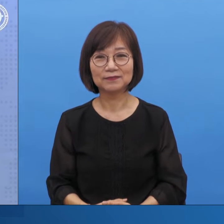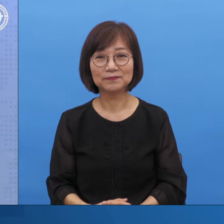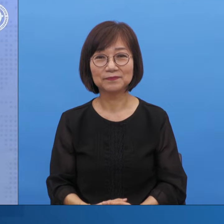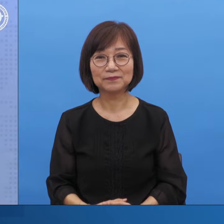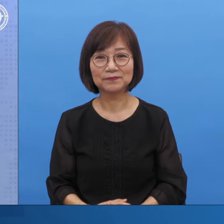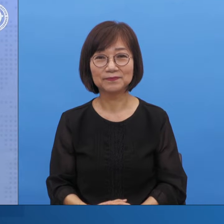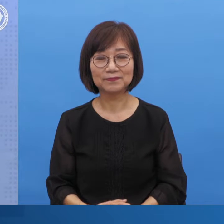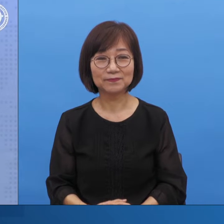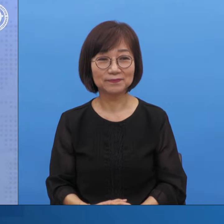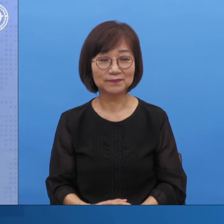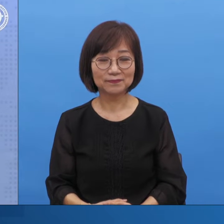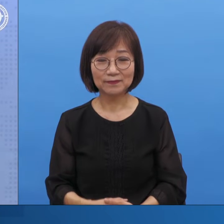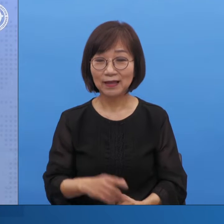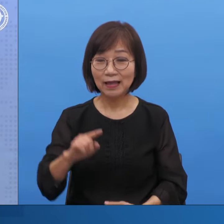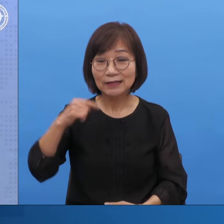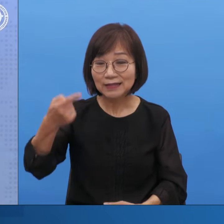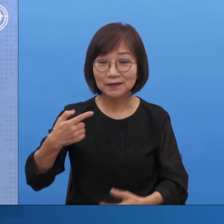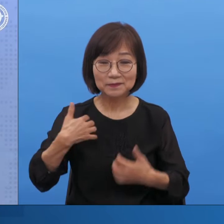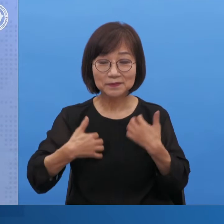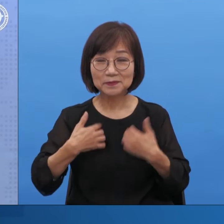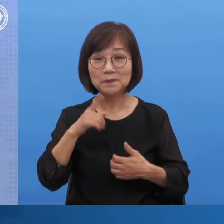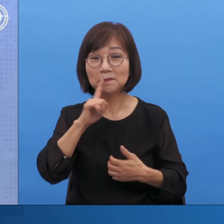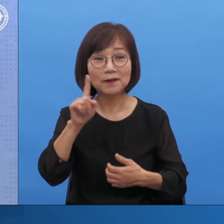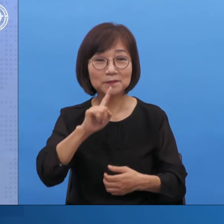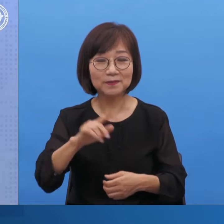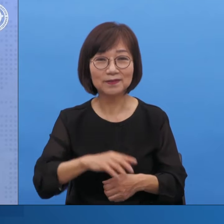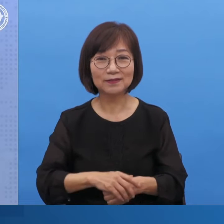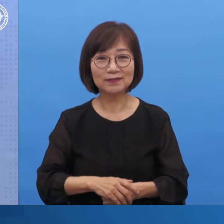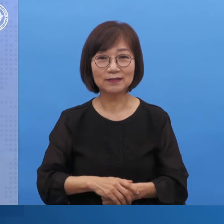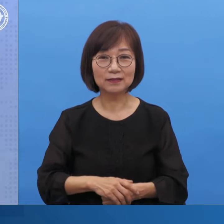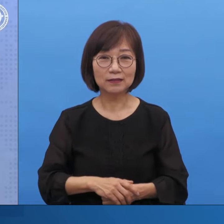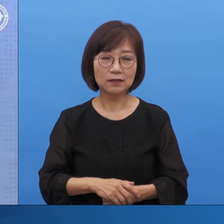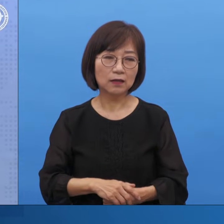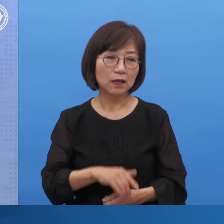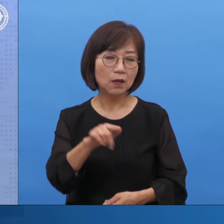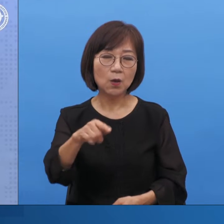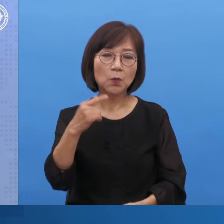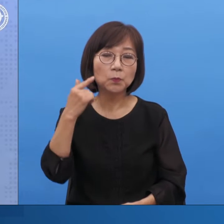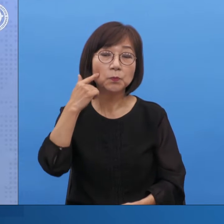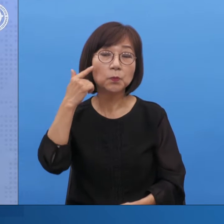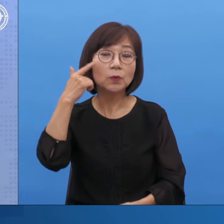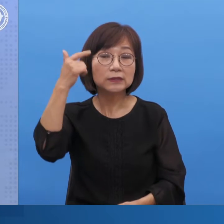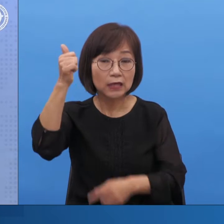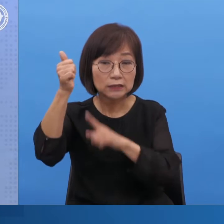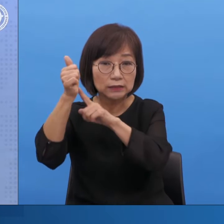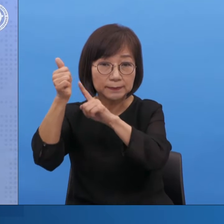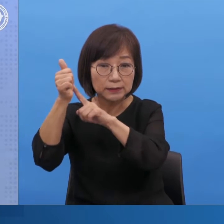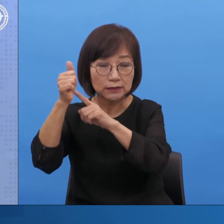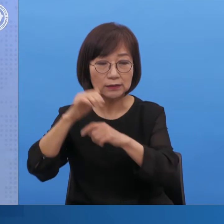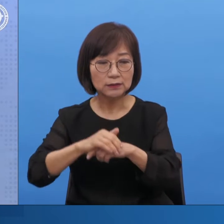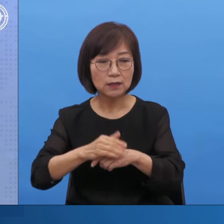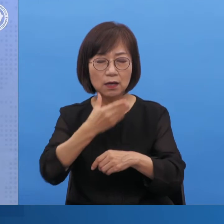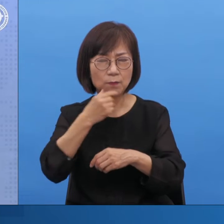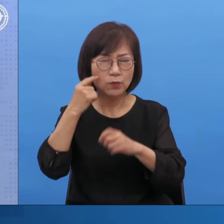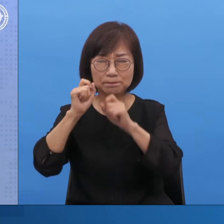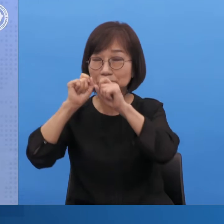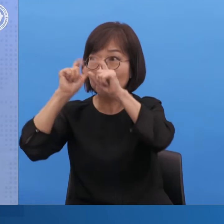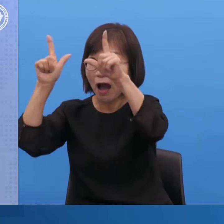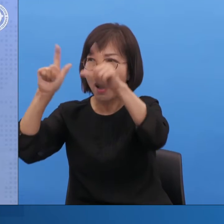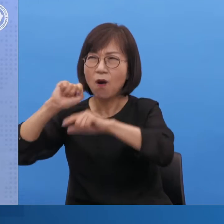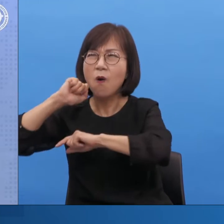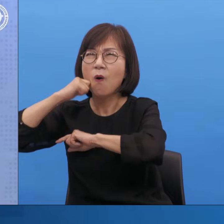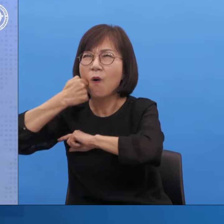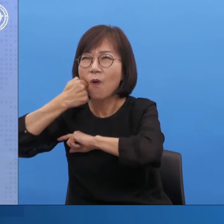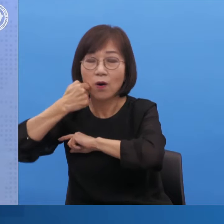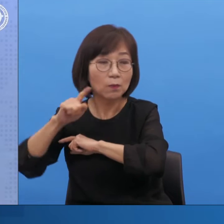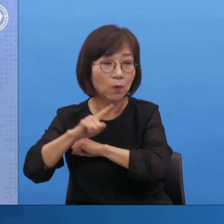그러면서 재미난 말을 했어요. And then he said something very funny. 목사가 복음 깨닫는다는 것은 길 가다가 벼락 맞는 것보다 어렵습니다. He said, "For a